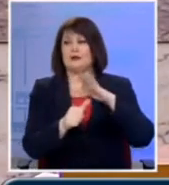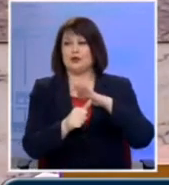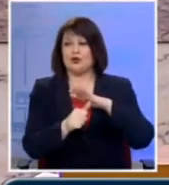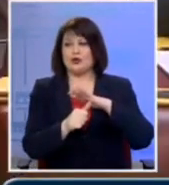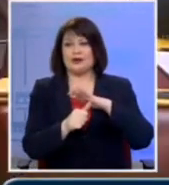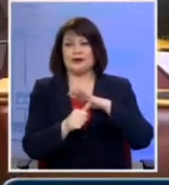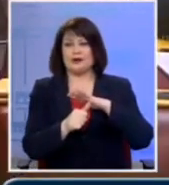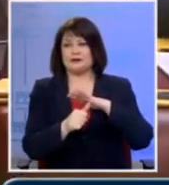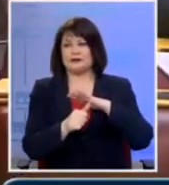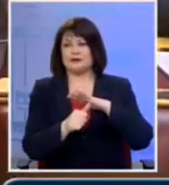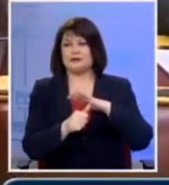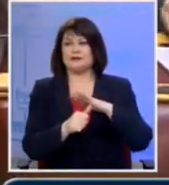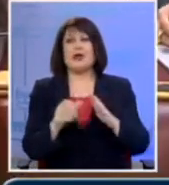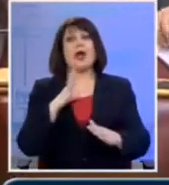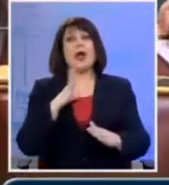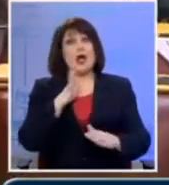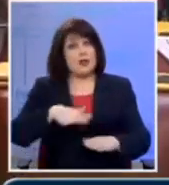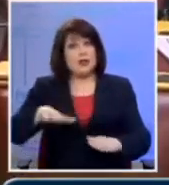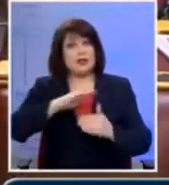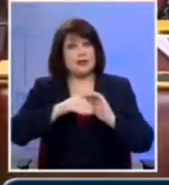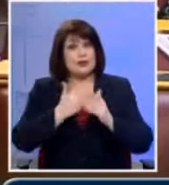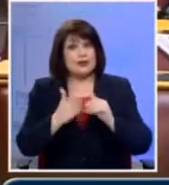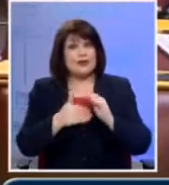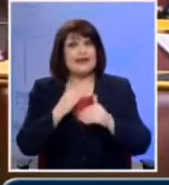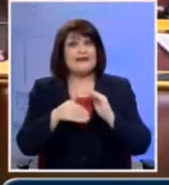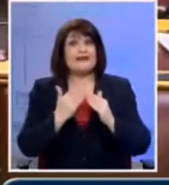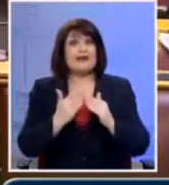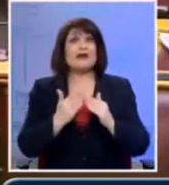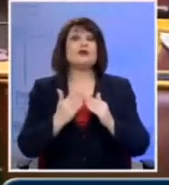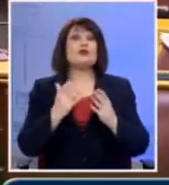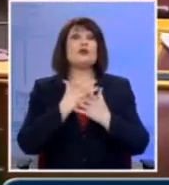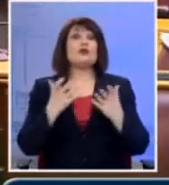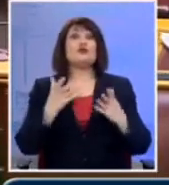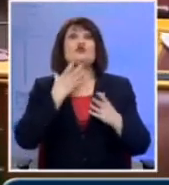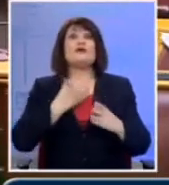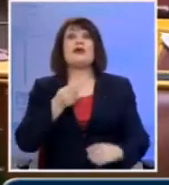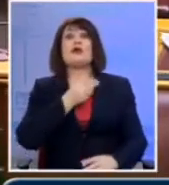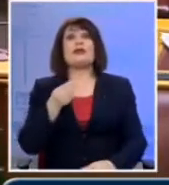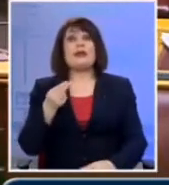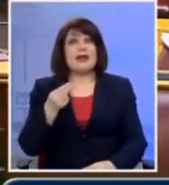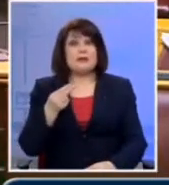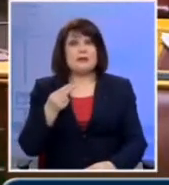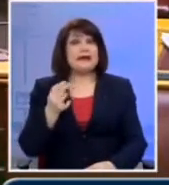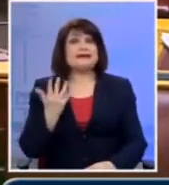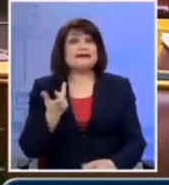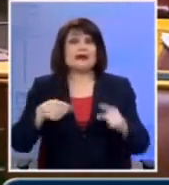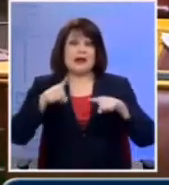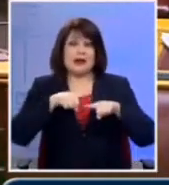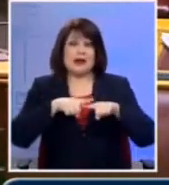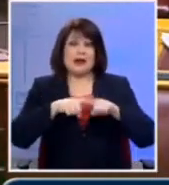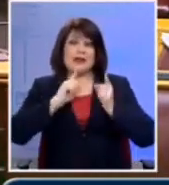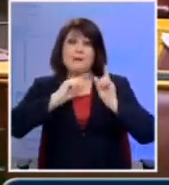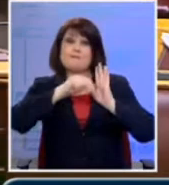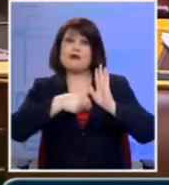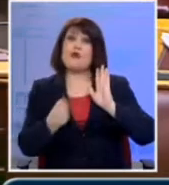Η κοινή γνώμη ενδιαφέρεται για τη διερεύνηση του μεγάλου θέματος που αφορά την υπαγωγή της χώρας στο